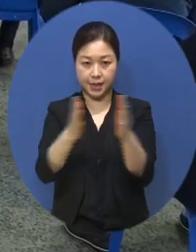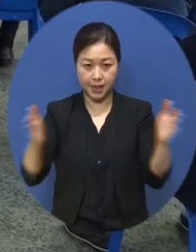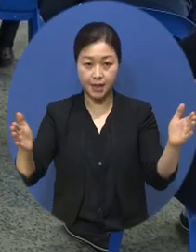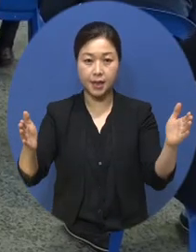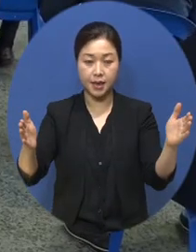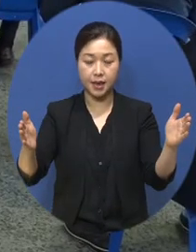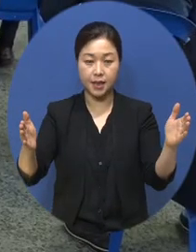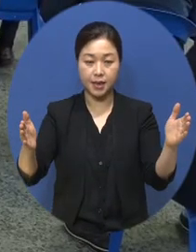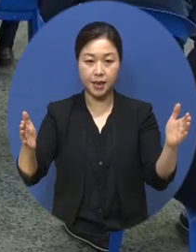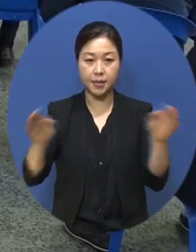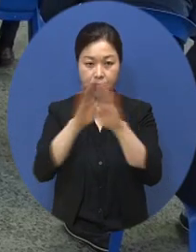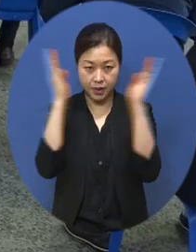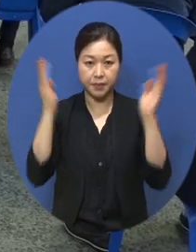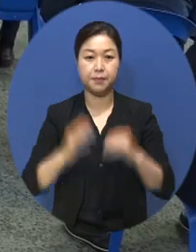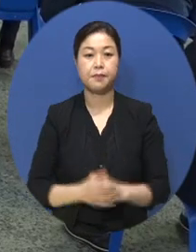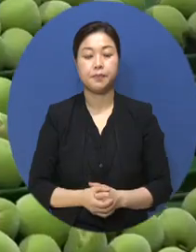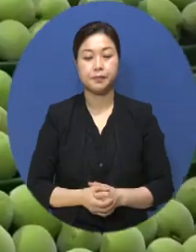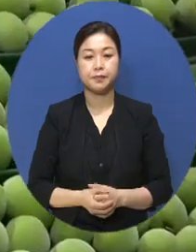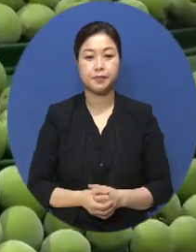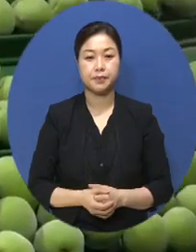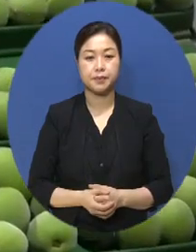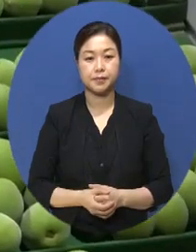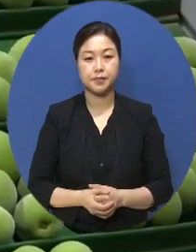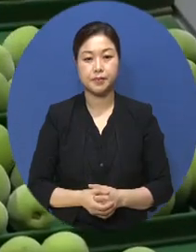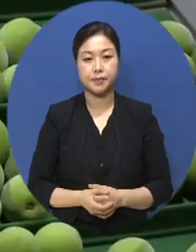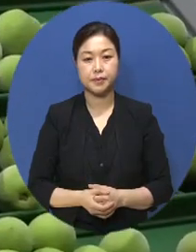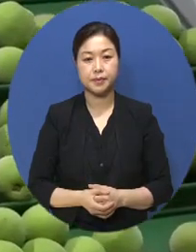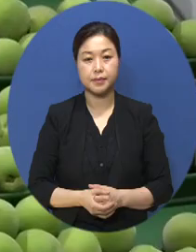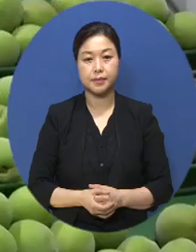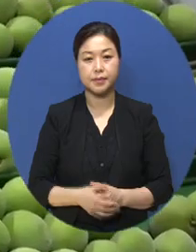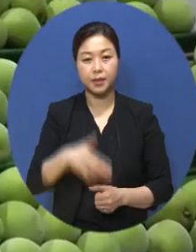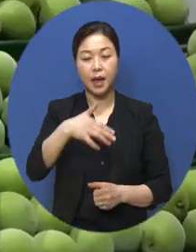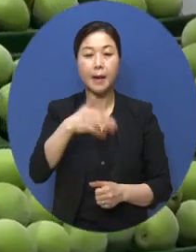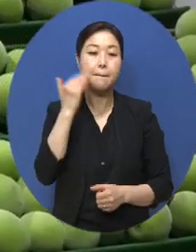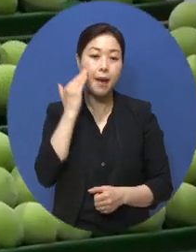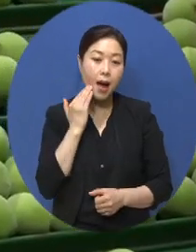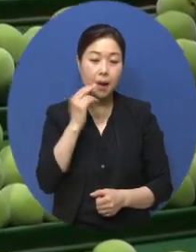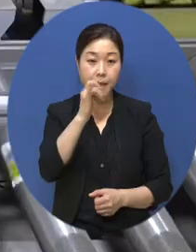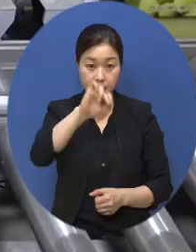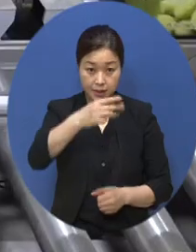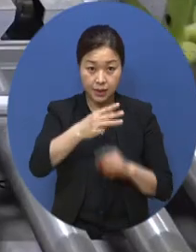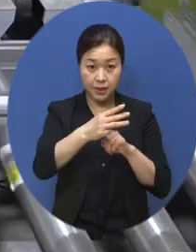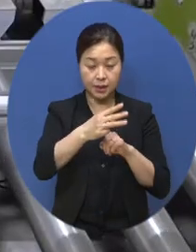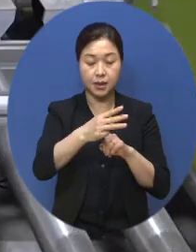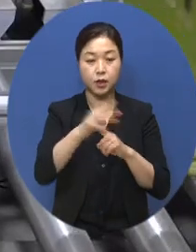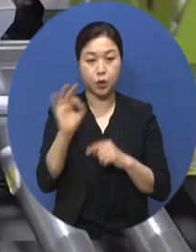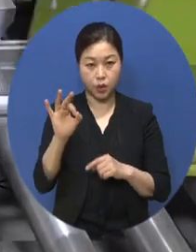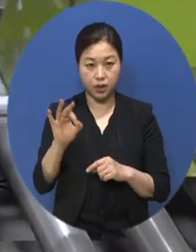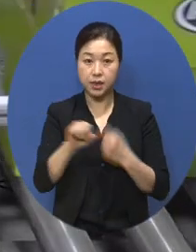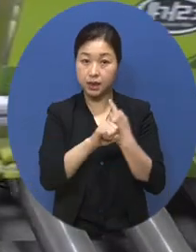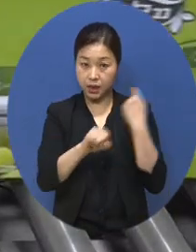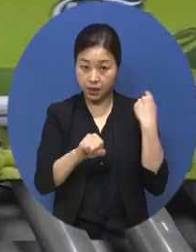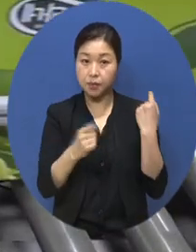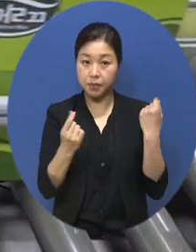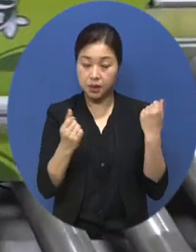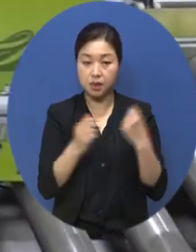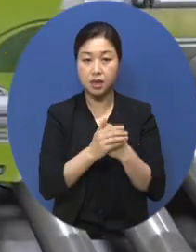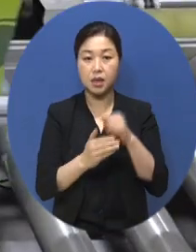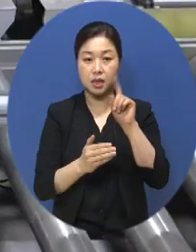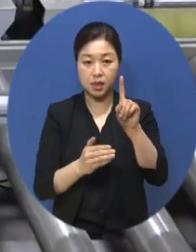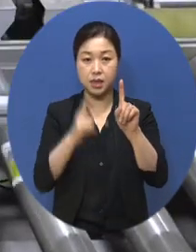수매 출하가 이루어지고 있습니다. 청매실 가격은 지난해와 비슷한 1kg에